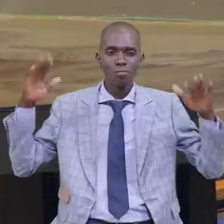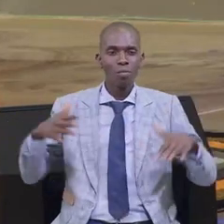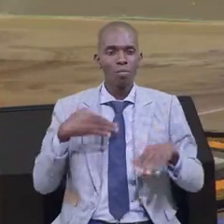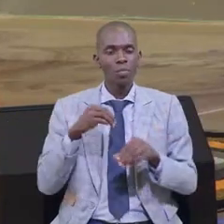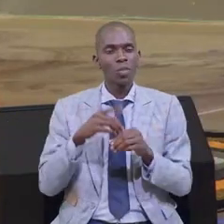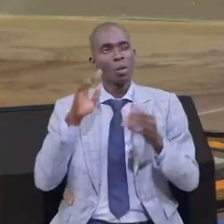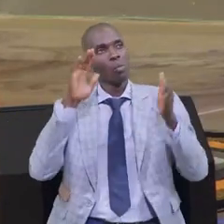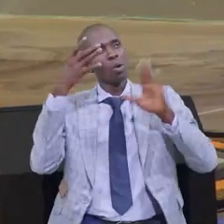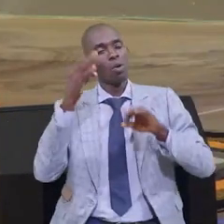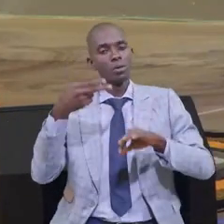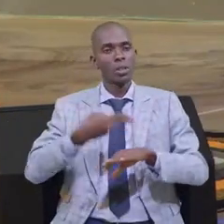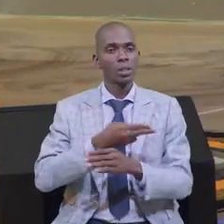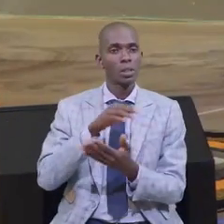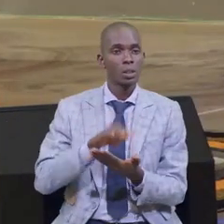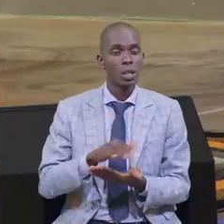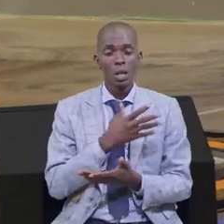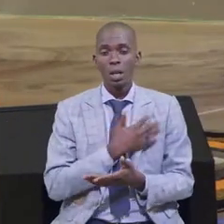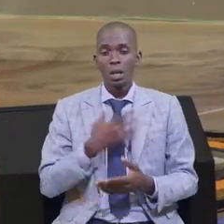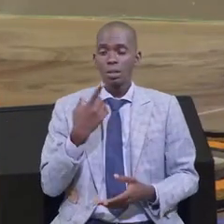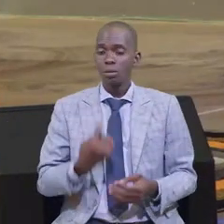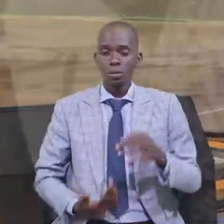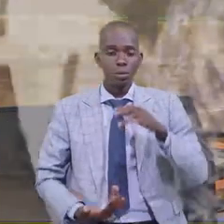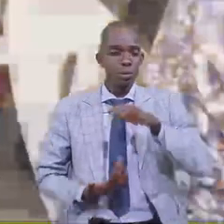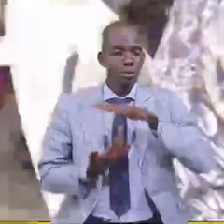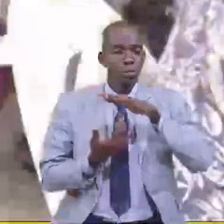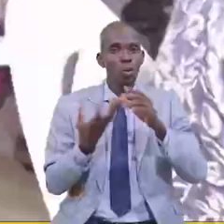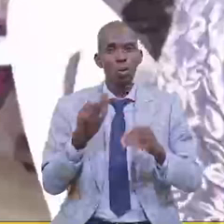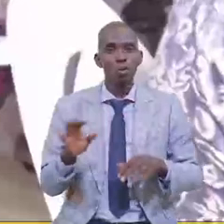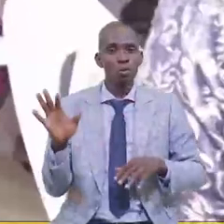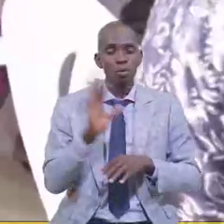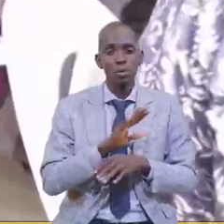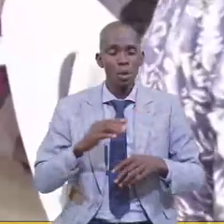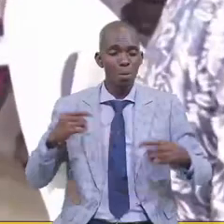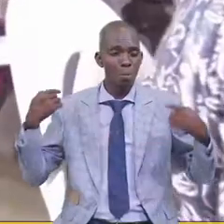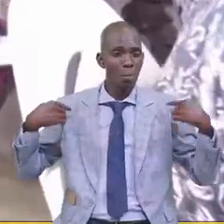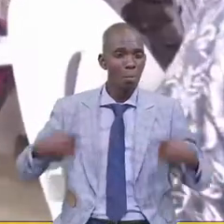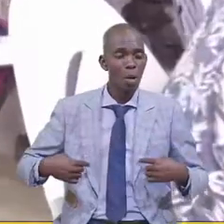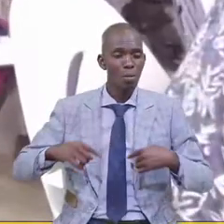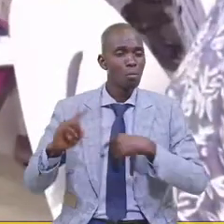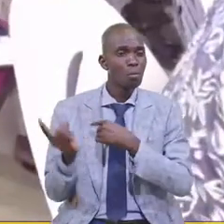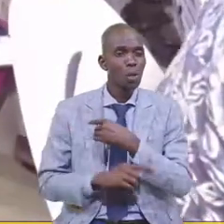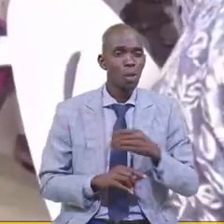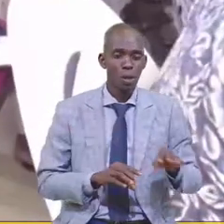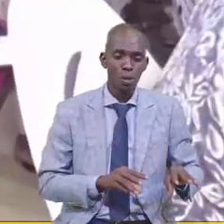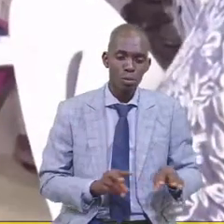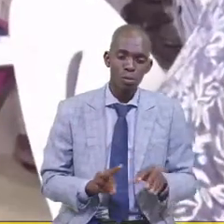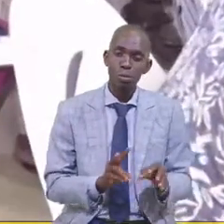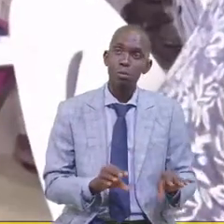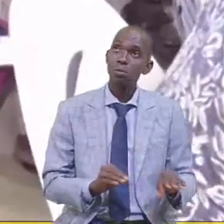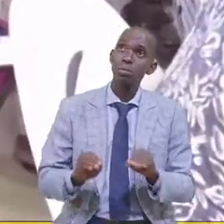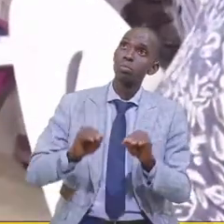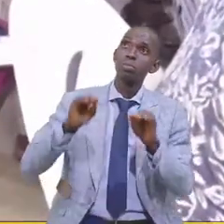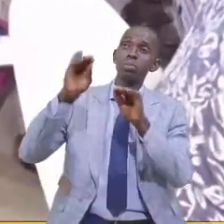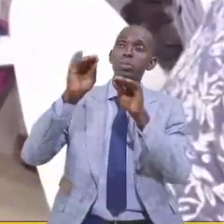l'agneau. Et la fumée de leur tourment monte jusqu'à quand?